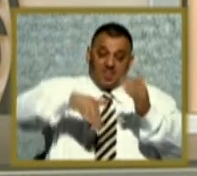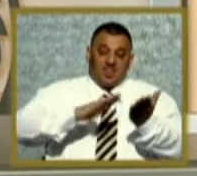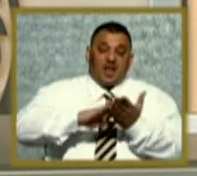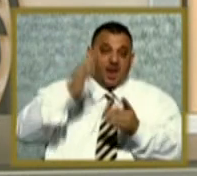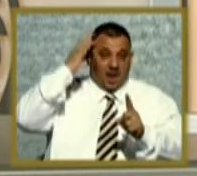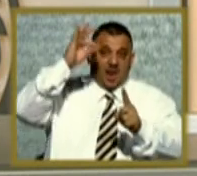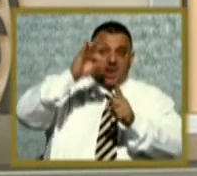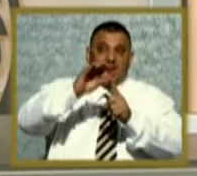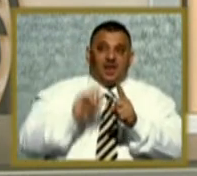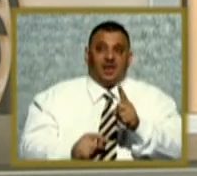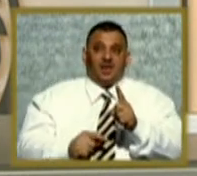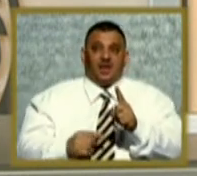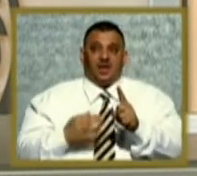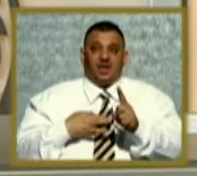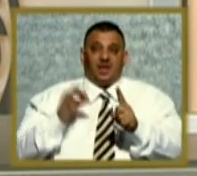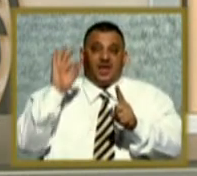الله